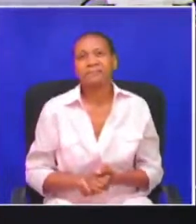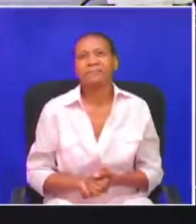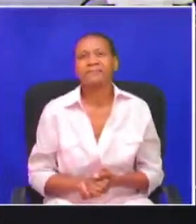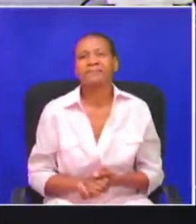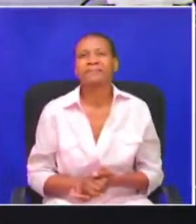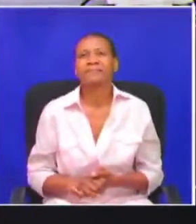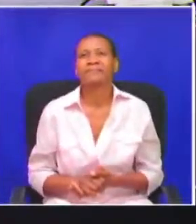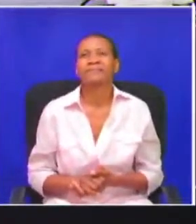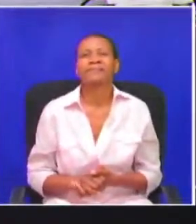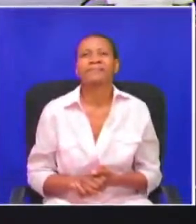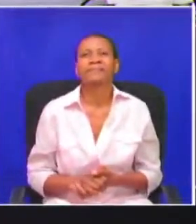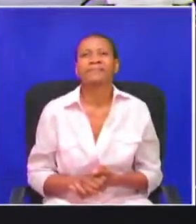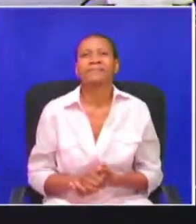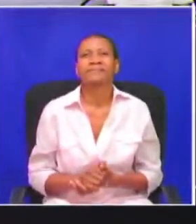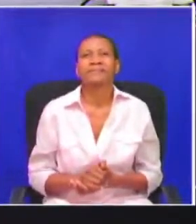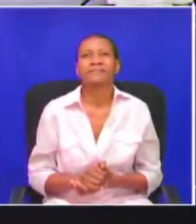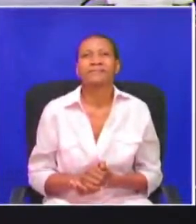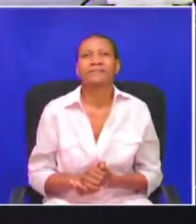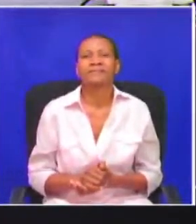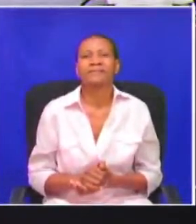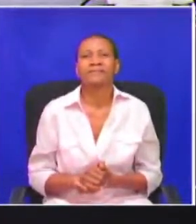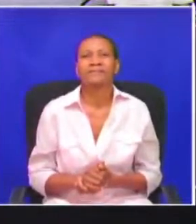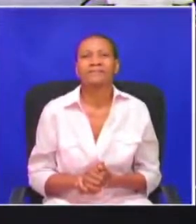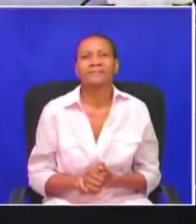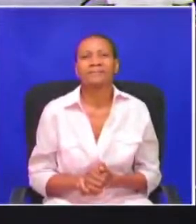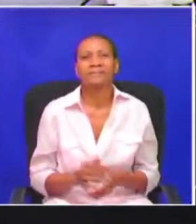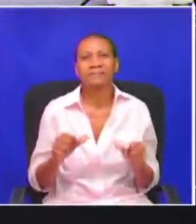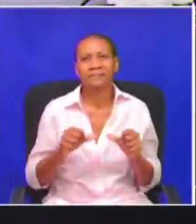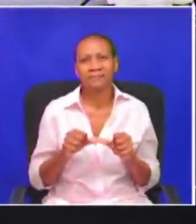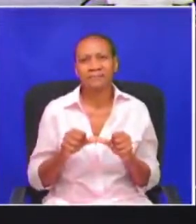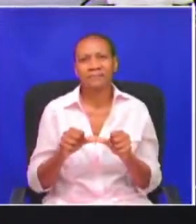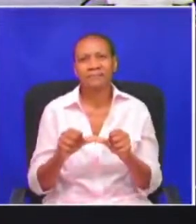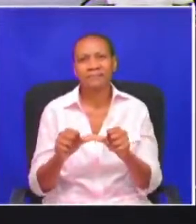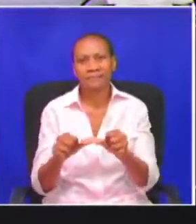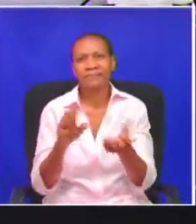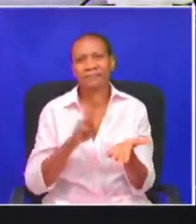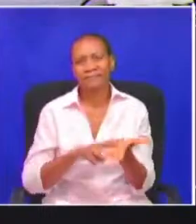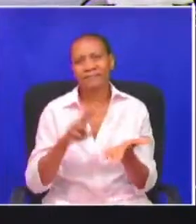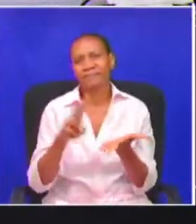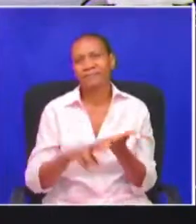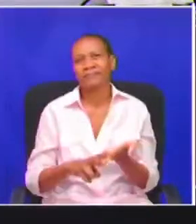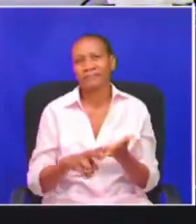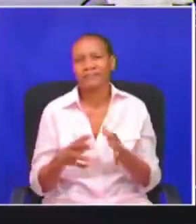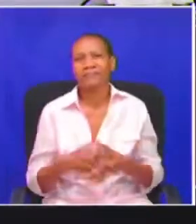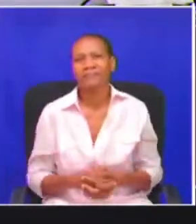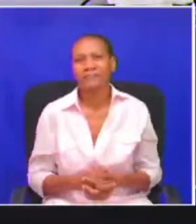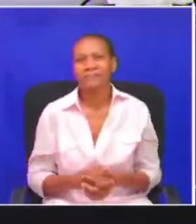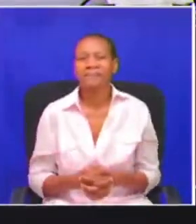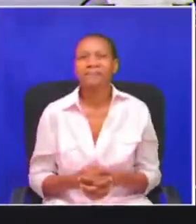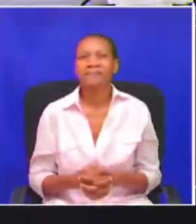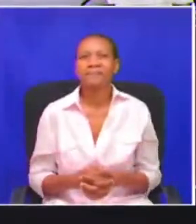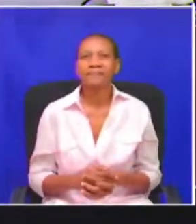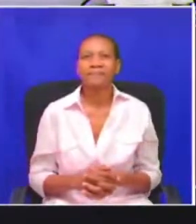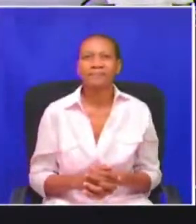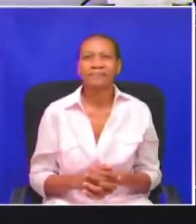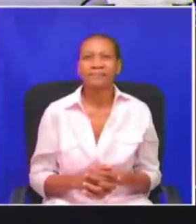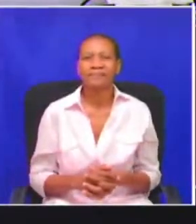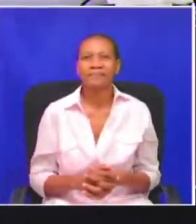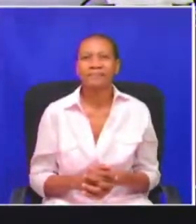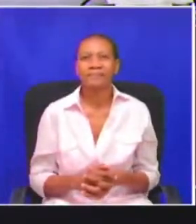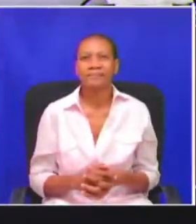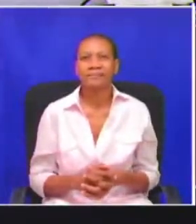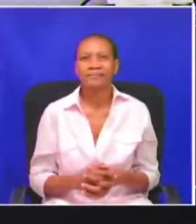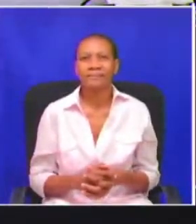hani. Dzi tariff hedzinoni dzine dza khou dzheniswa nga muhulwane wa heḽi ya